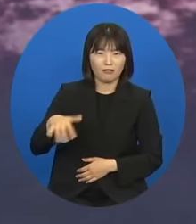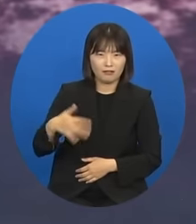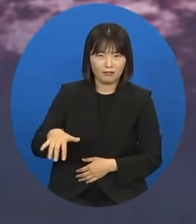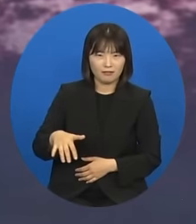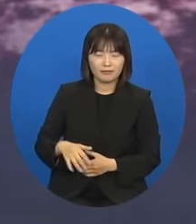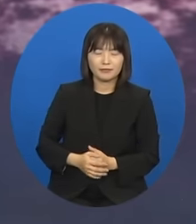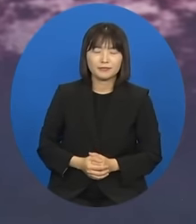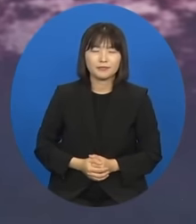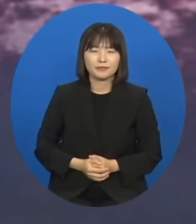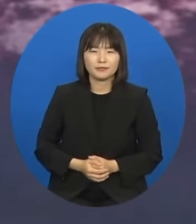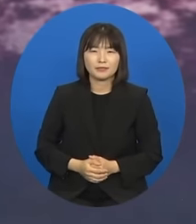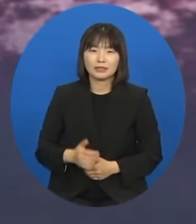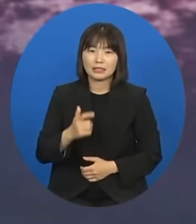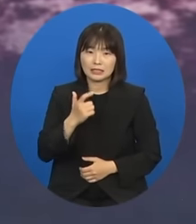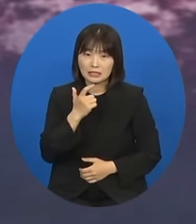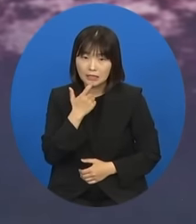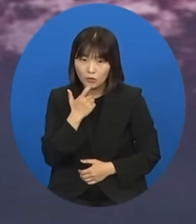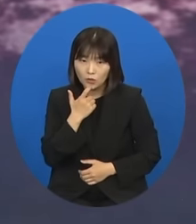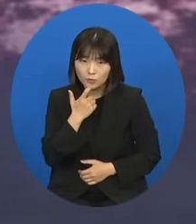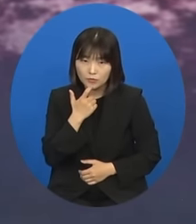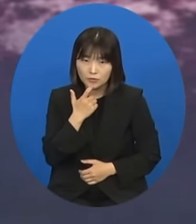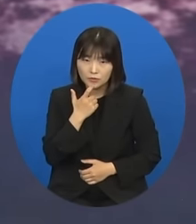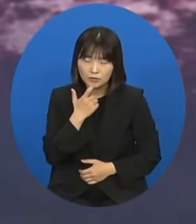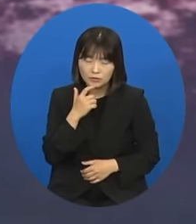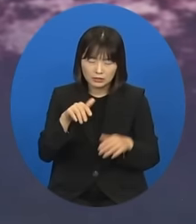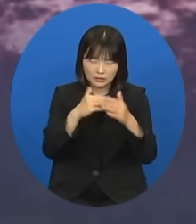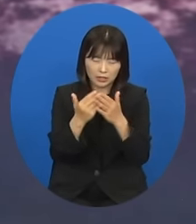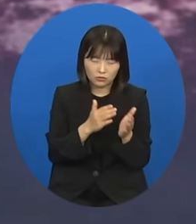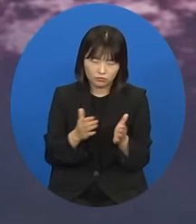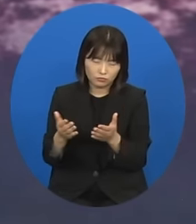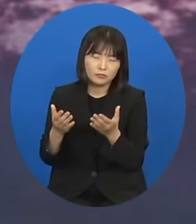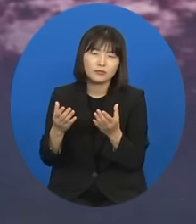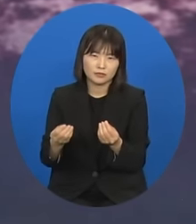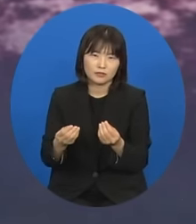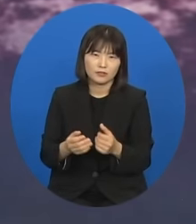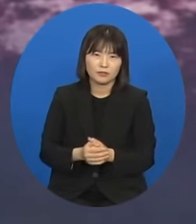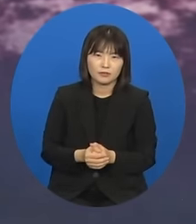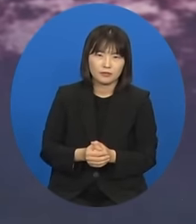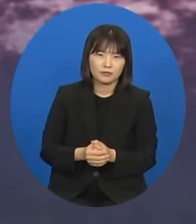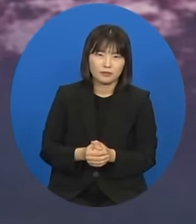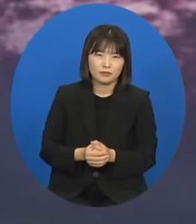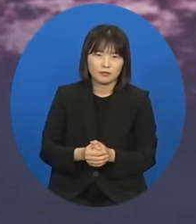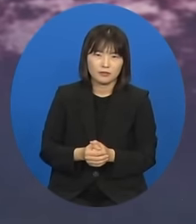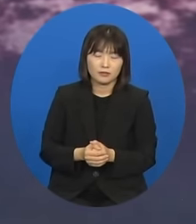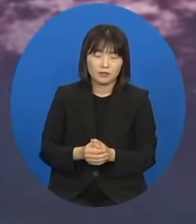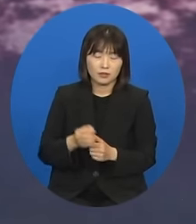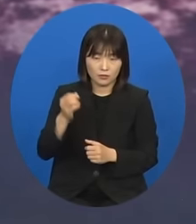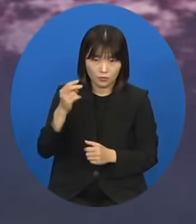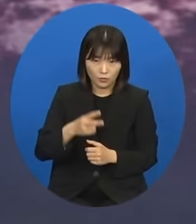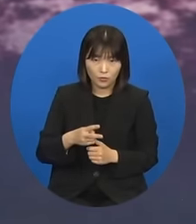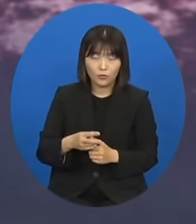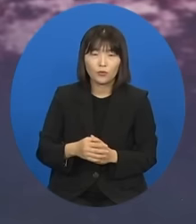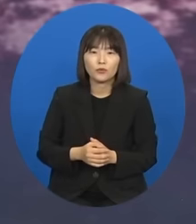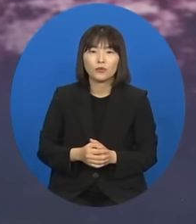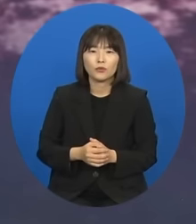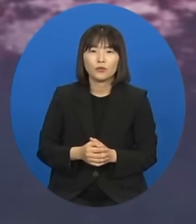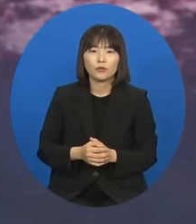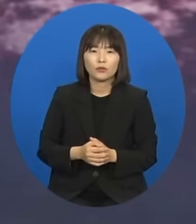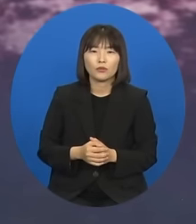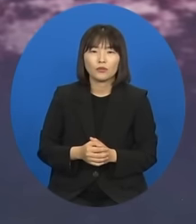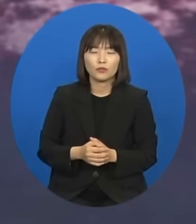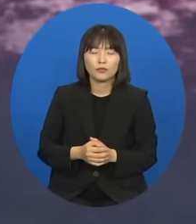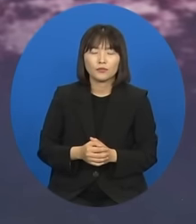야곱은 이삭이 이럴 줄 알고 다 준비를 해놓은 거예요 자 그다음에 예상했던 대로 시나리오 짰던 대로 어떻게